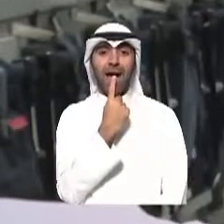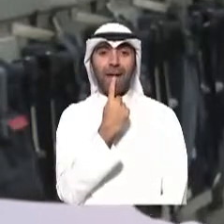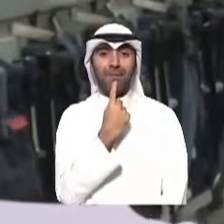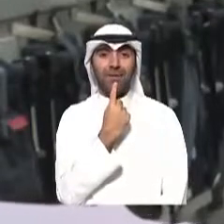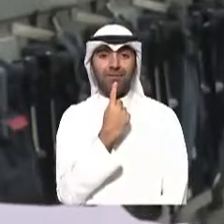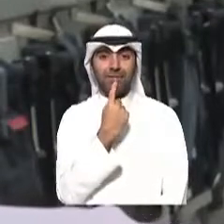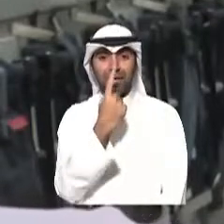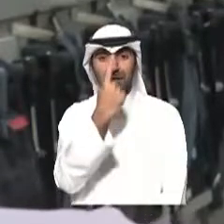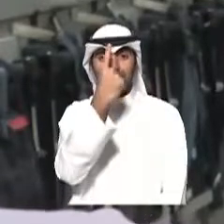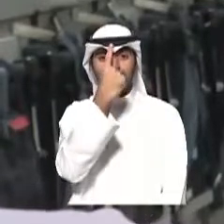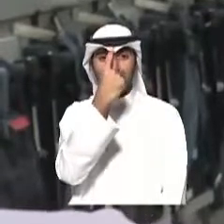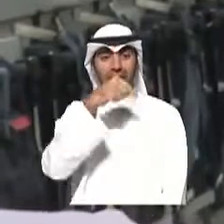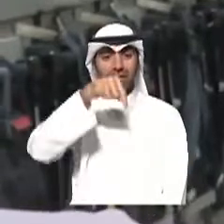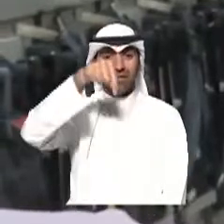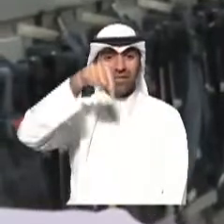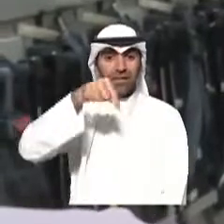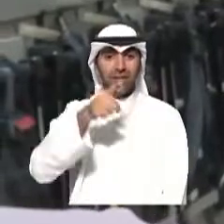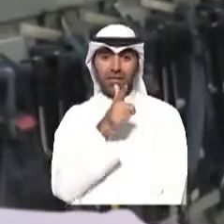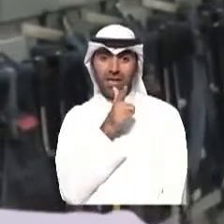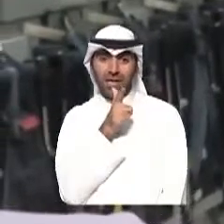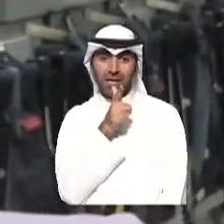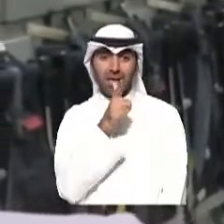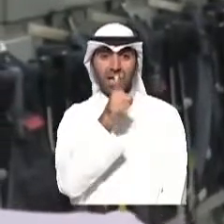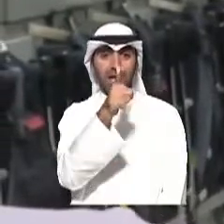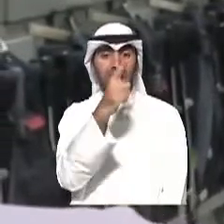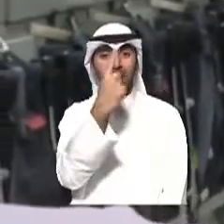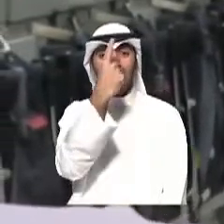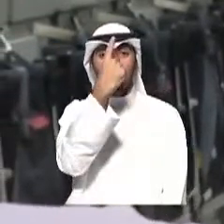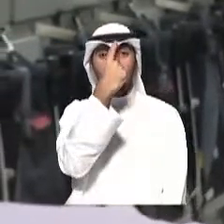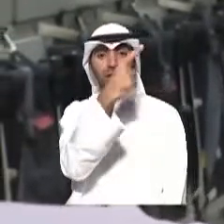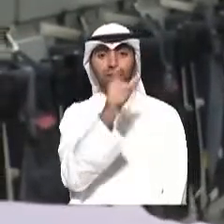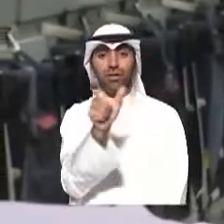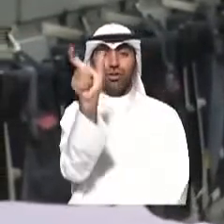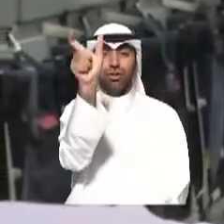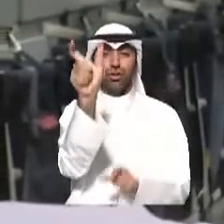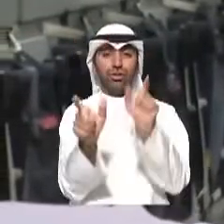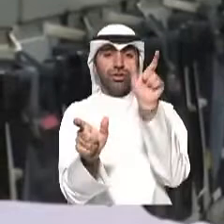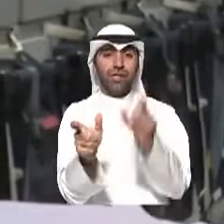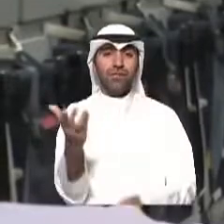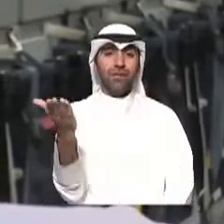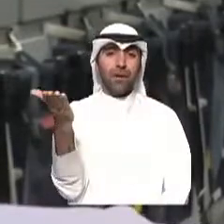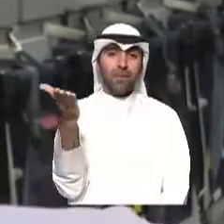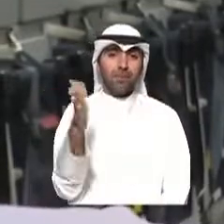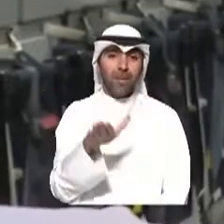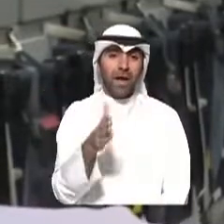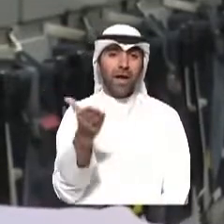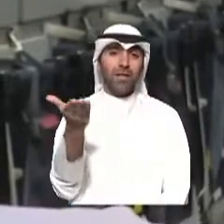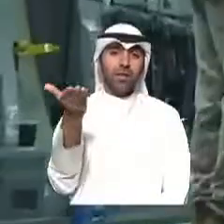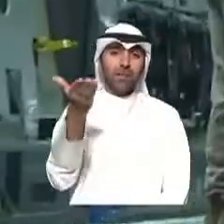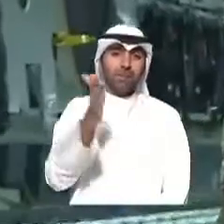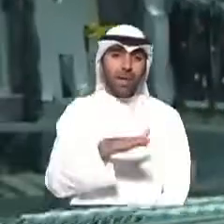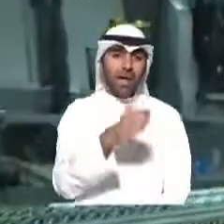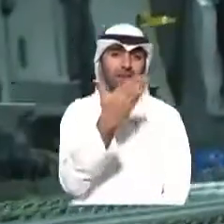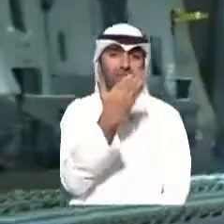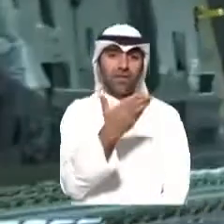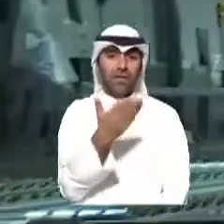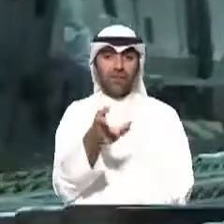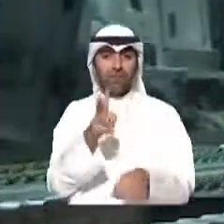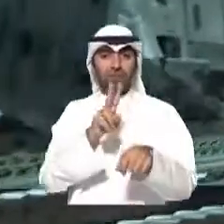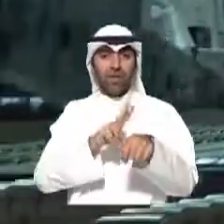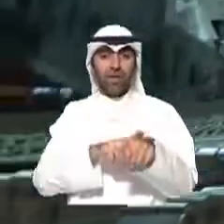والكل يعرف الوضع الحاصل في الهند، وطبعا بالتعاون مع اخواننا